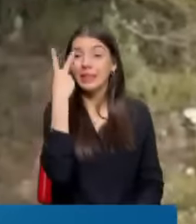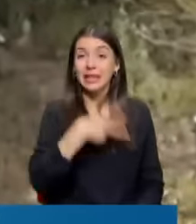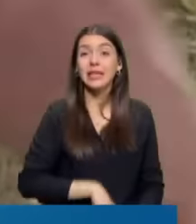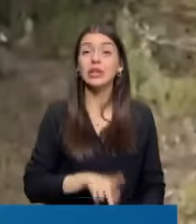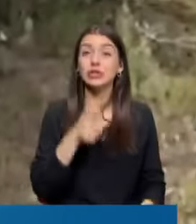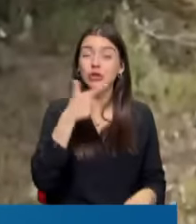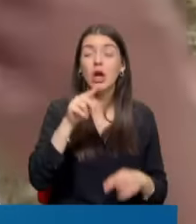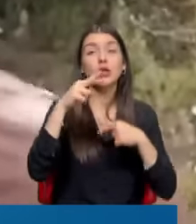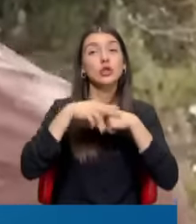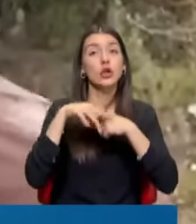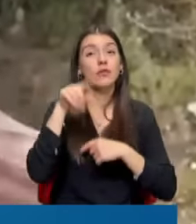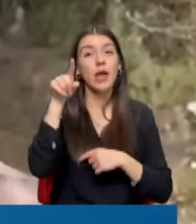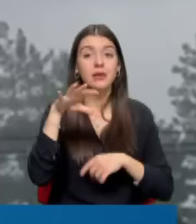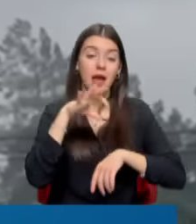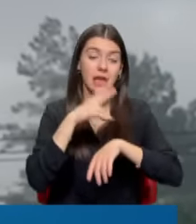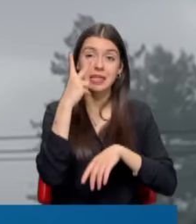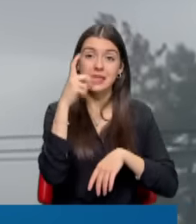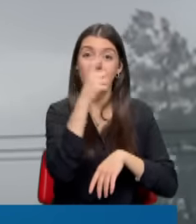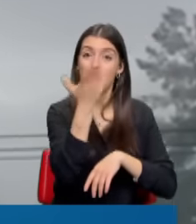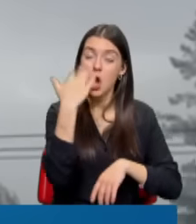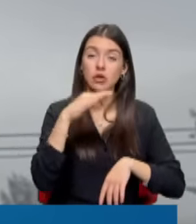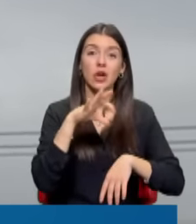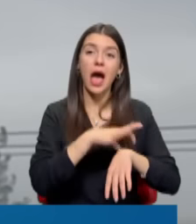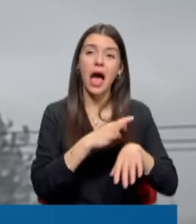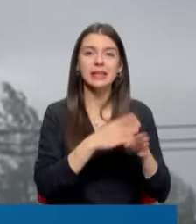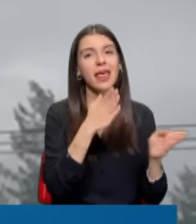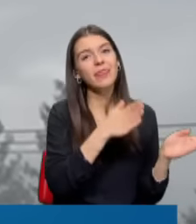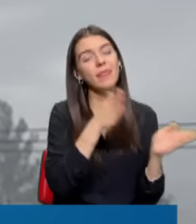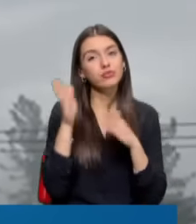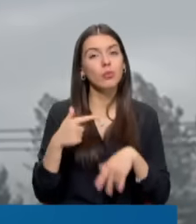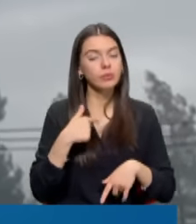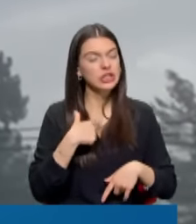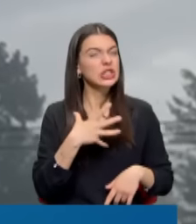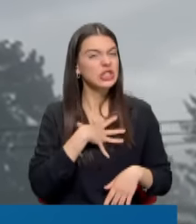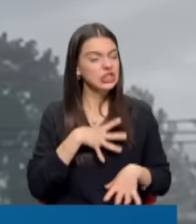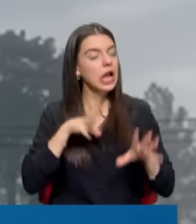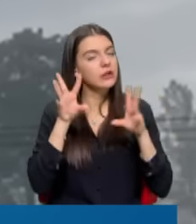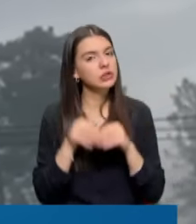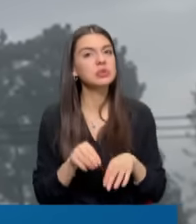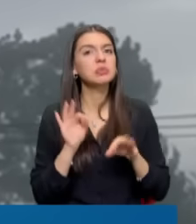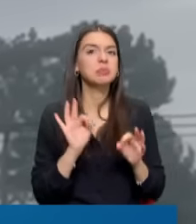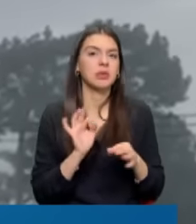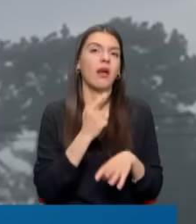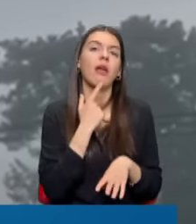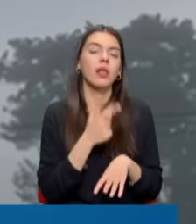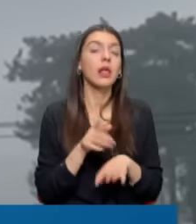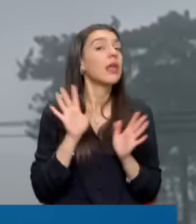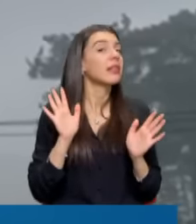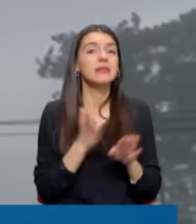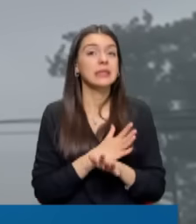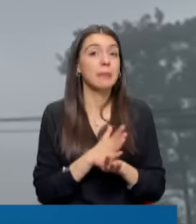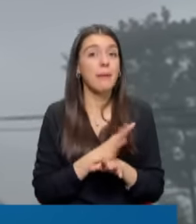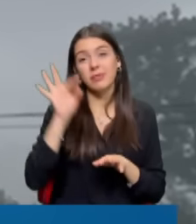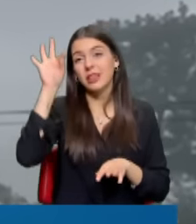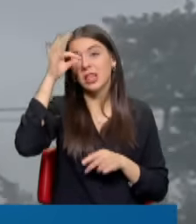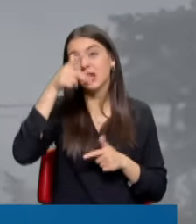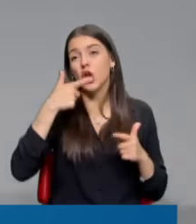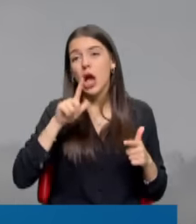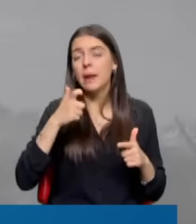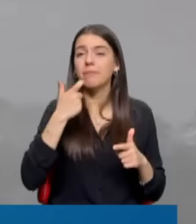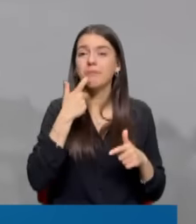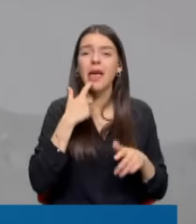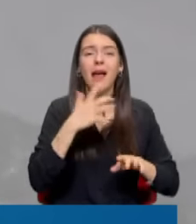4 ay önce hastaneden taburcu oldu. KOAH hastası. Bu gidişle ciğerlerinin söneceğini söylüyor çünkü yemyeşil köyü giderek beyaz bir